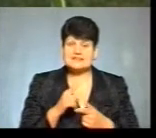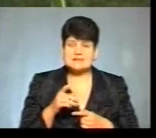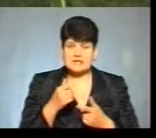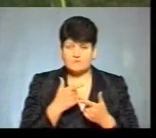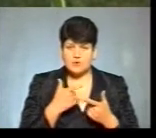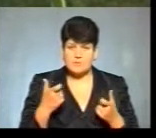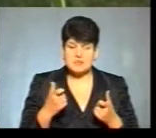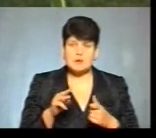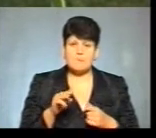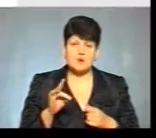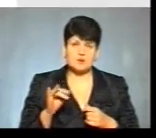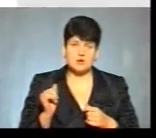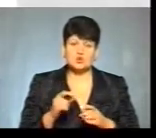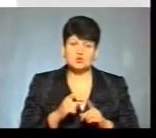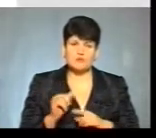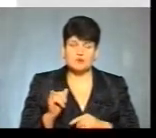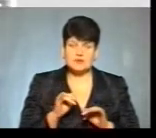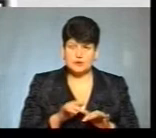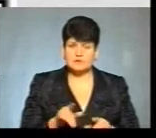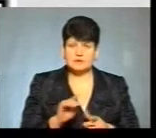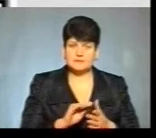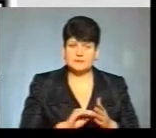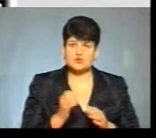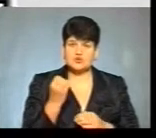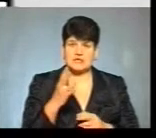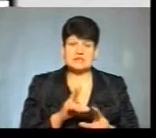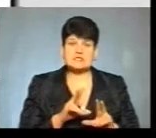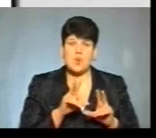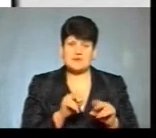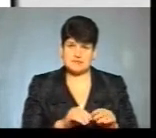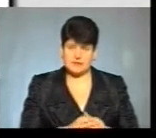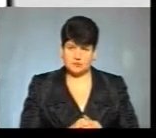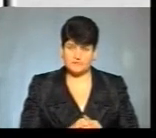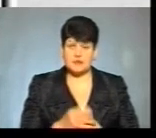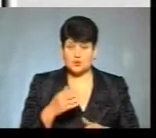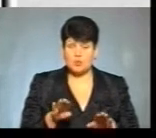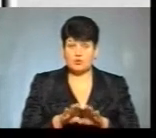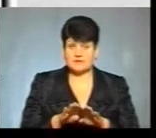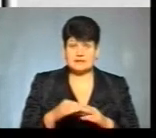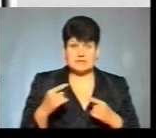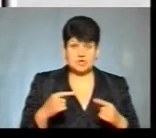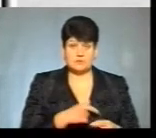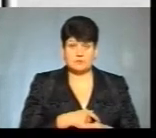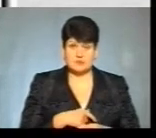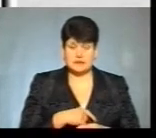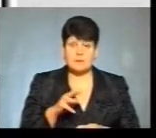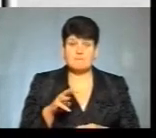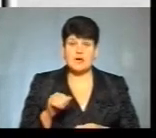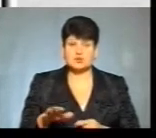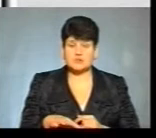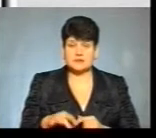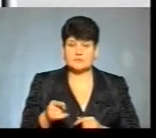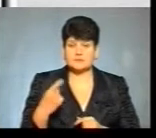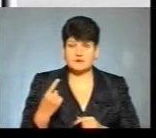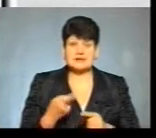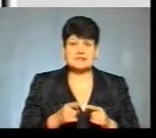діло», у своїй передвиборчій програмі ви зазначили 14 обіцянок. Якщо порівнювати з іншими депутатами-мажоритарниками від